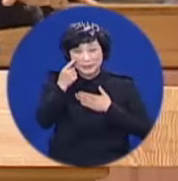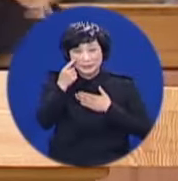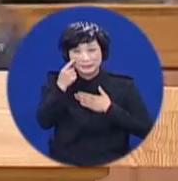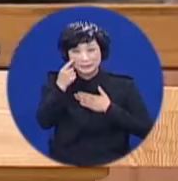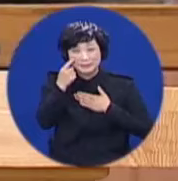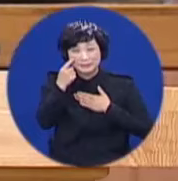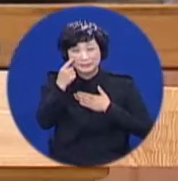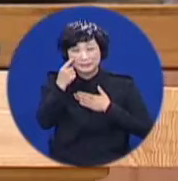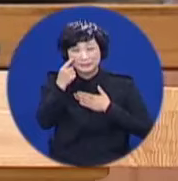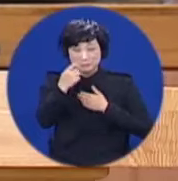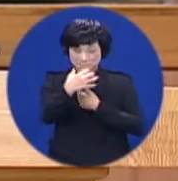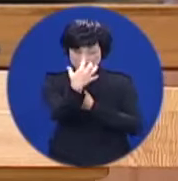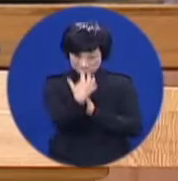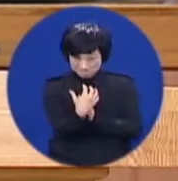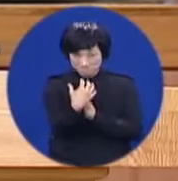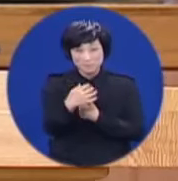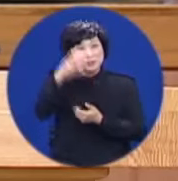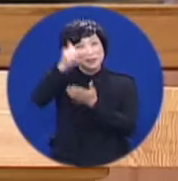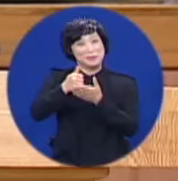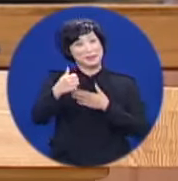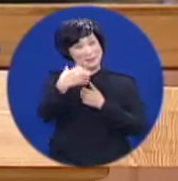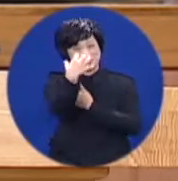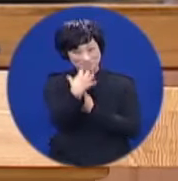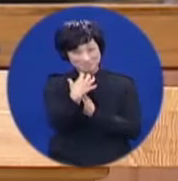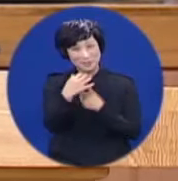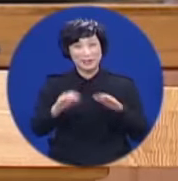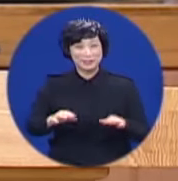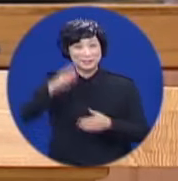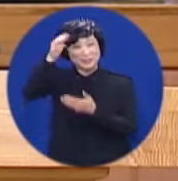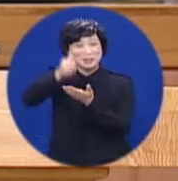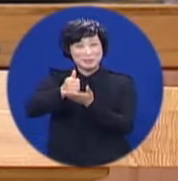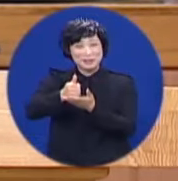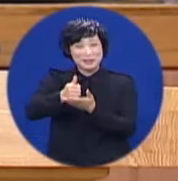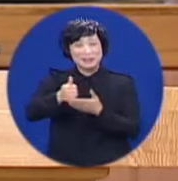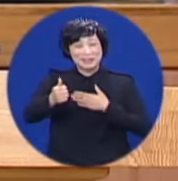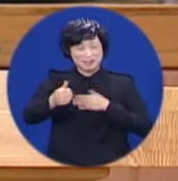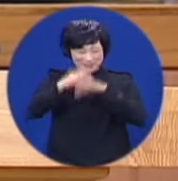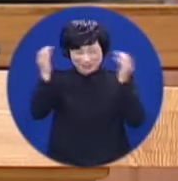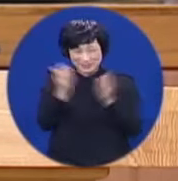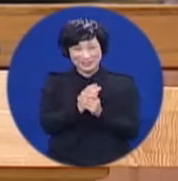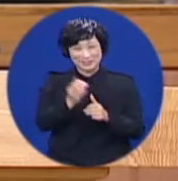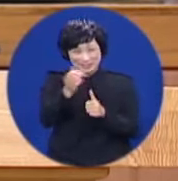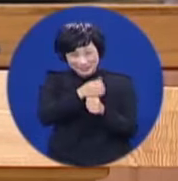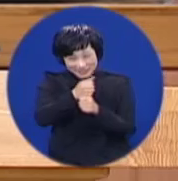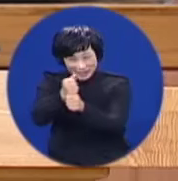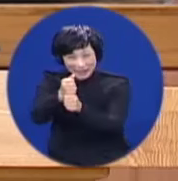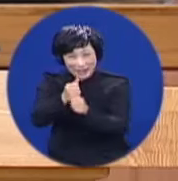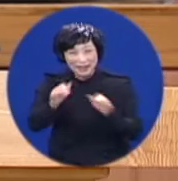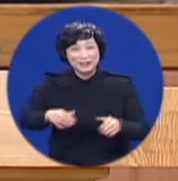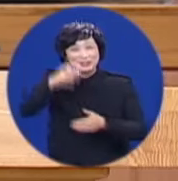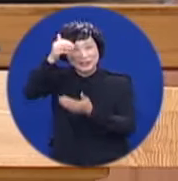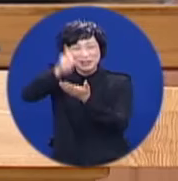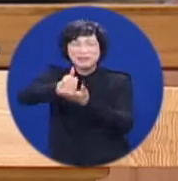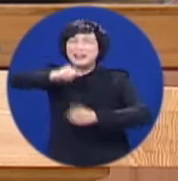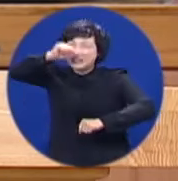딱 결박해서 성령의 손아귀에 넣고